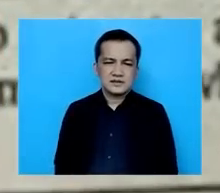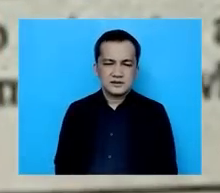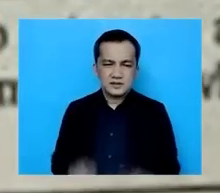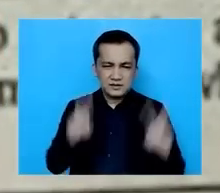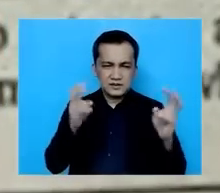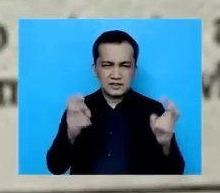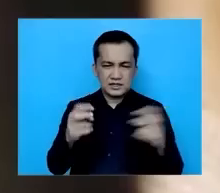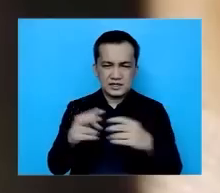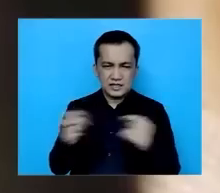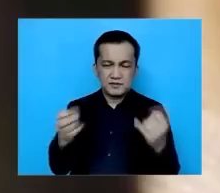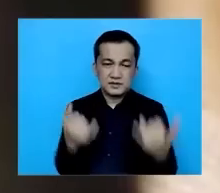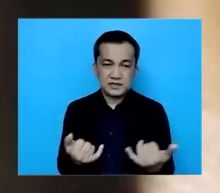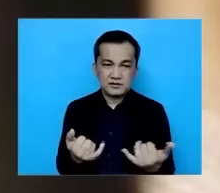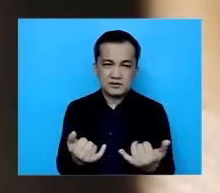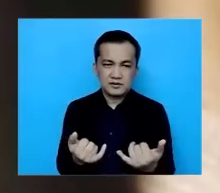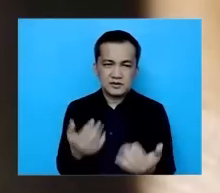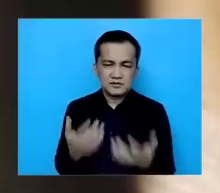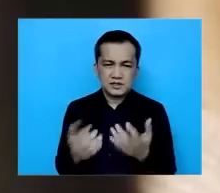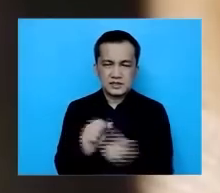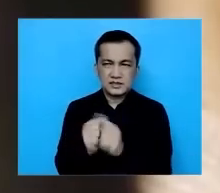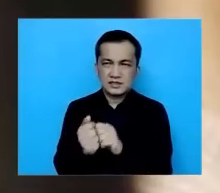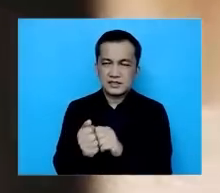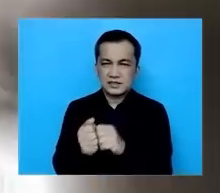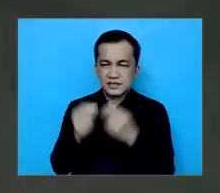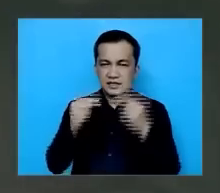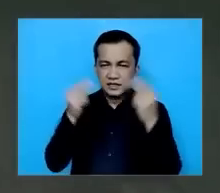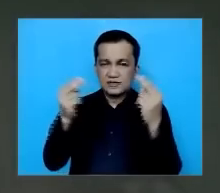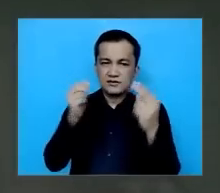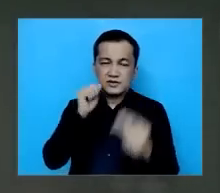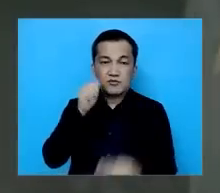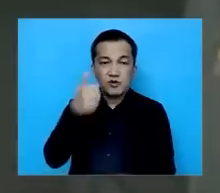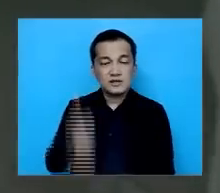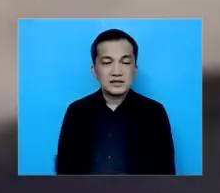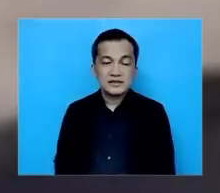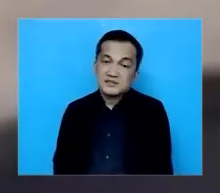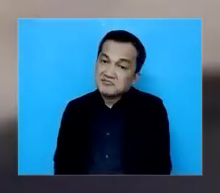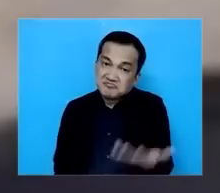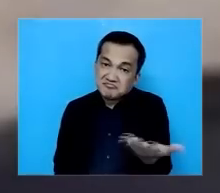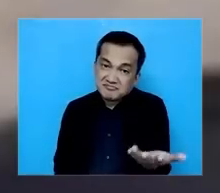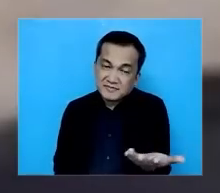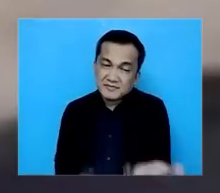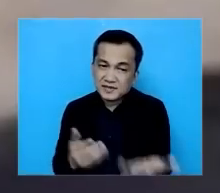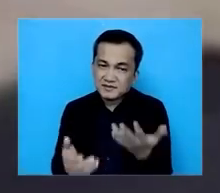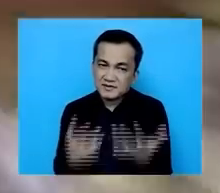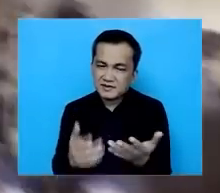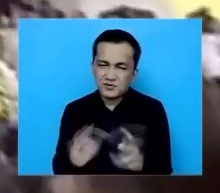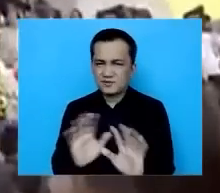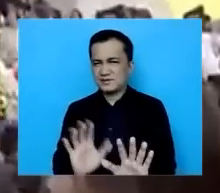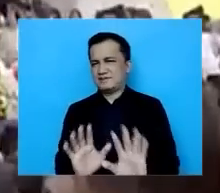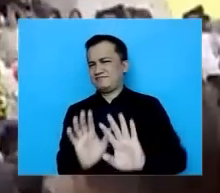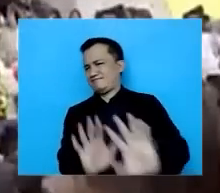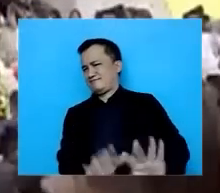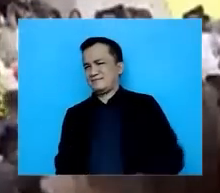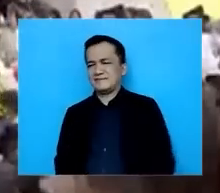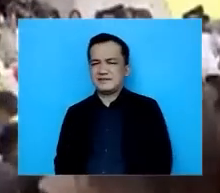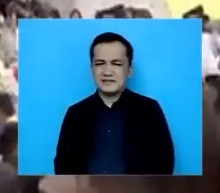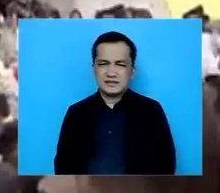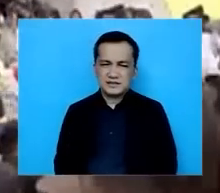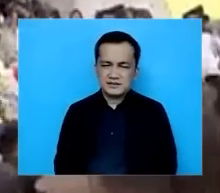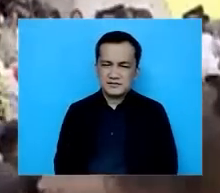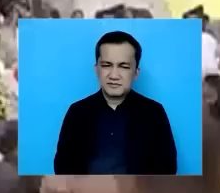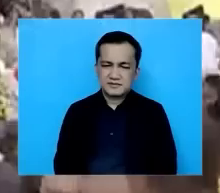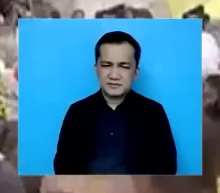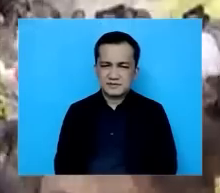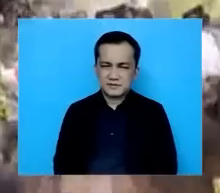sa kasalukuyan ay nagiging bayani kinabukasan. Kaya baka wag na muna. Pero tinuro din sa atin ang